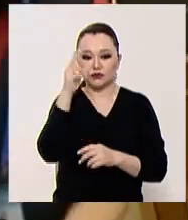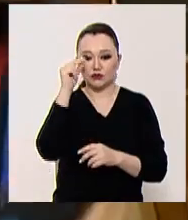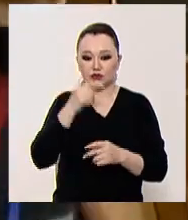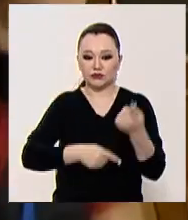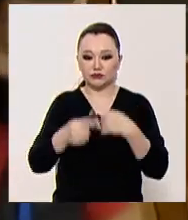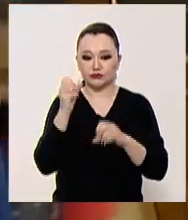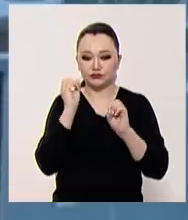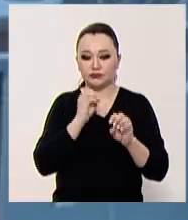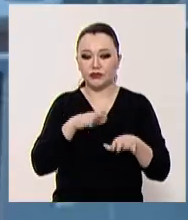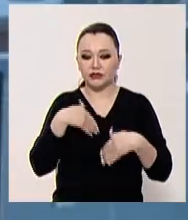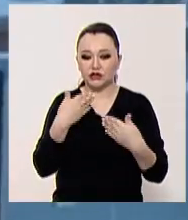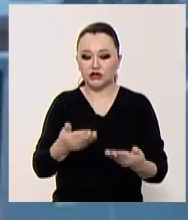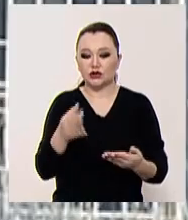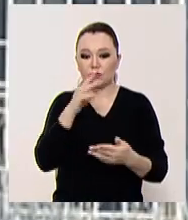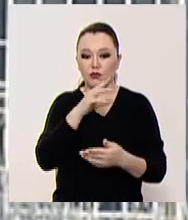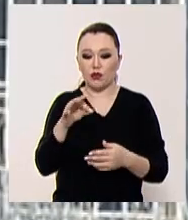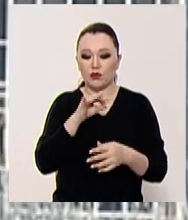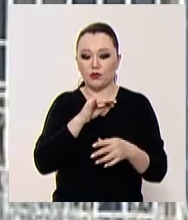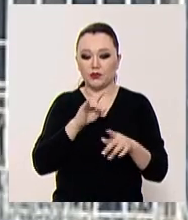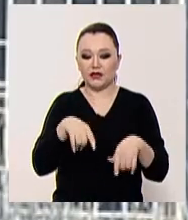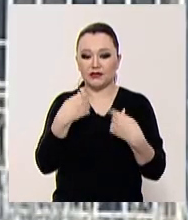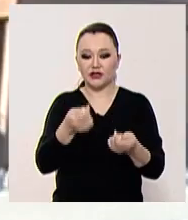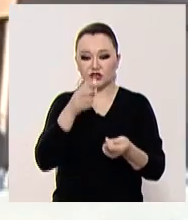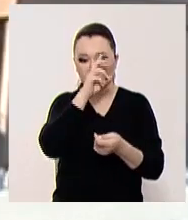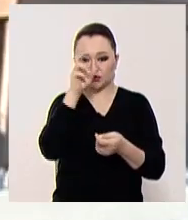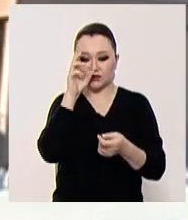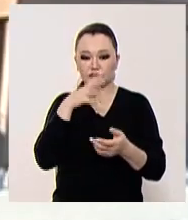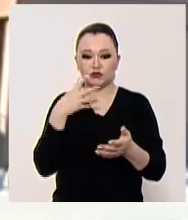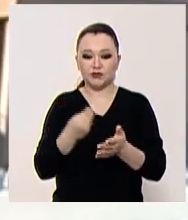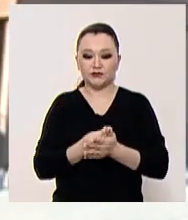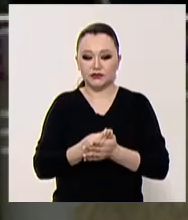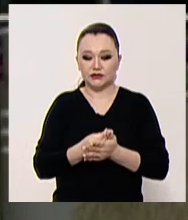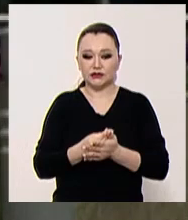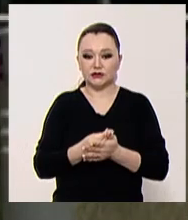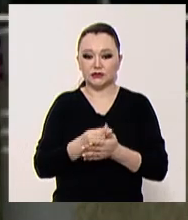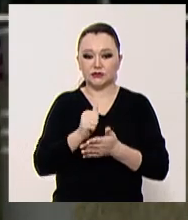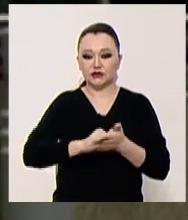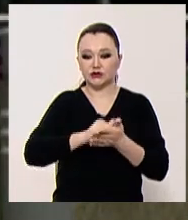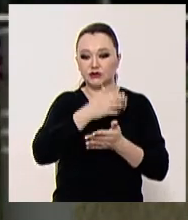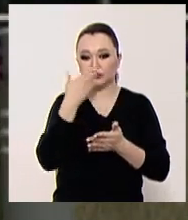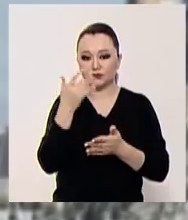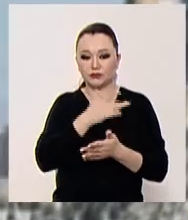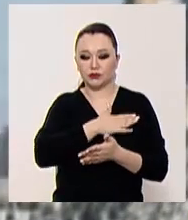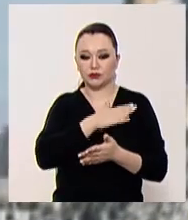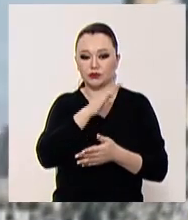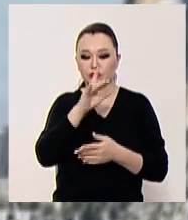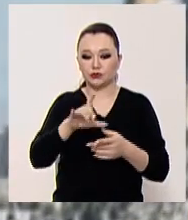правительство предложение по механизмам передачи в государственную собственность необоснованно